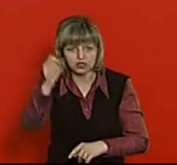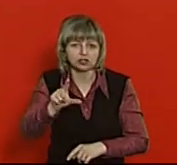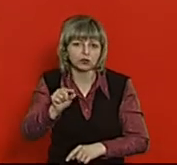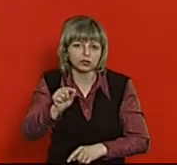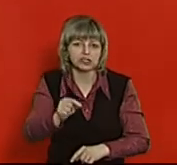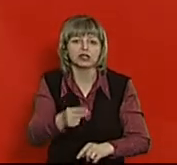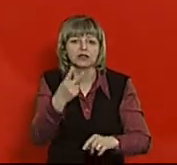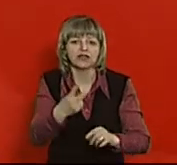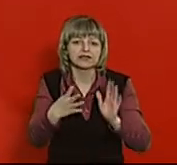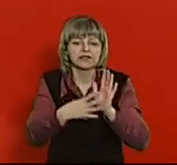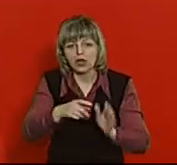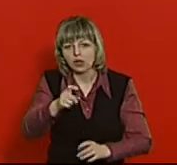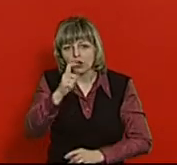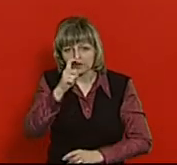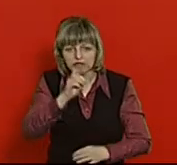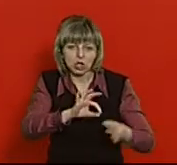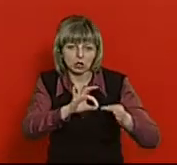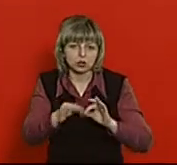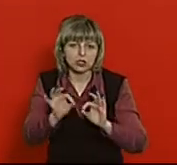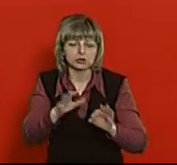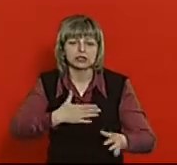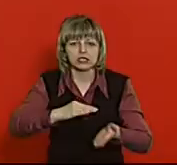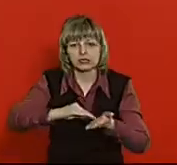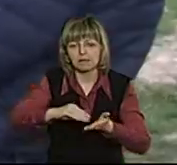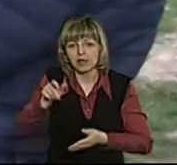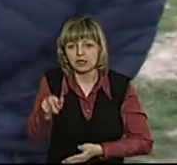понеділок 29 квітня. Докладніше – Павло Мельничук.